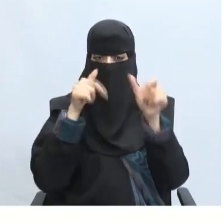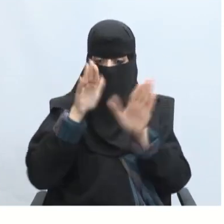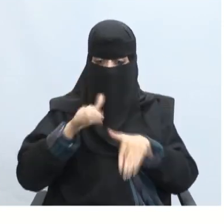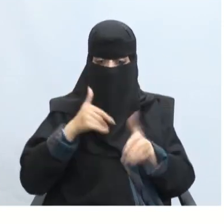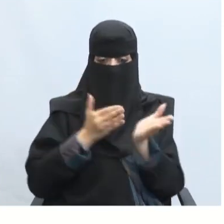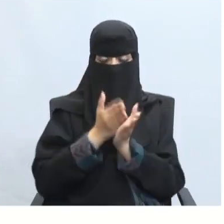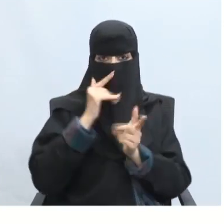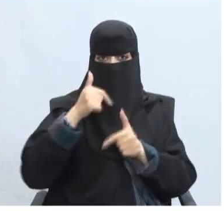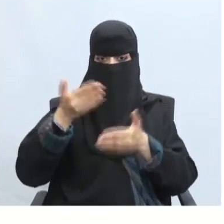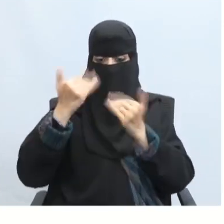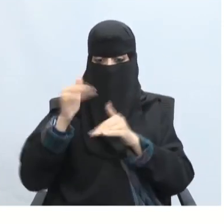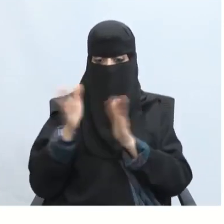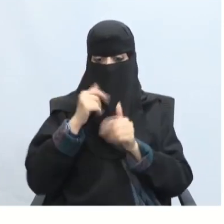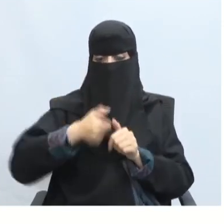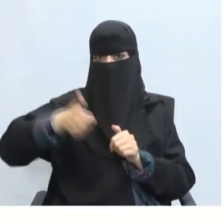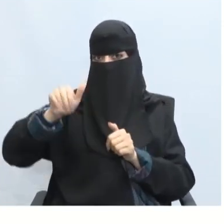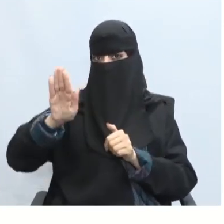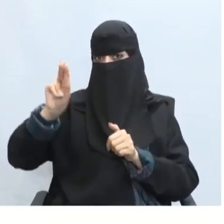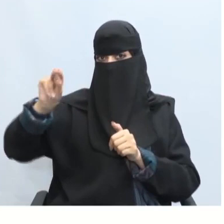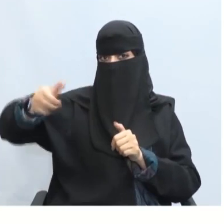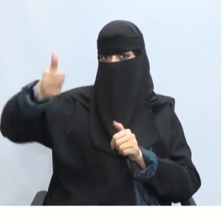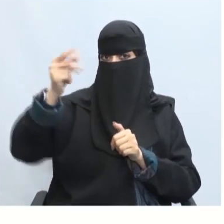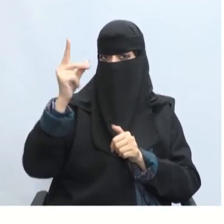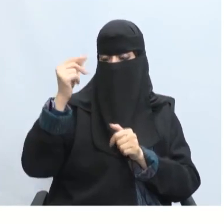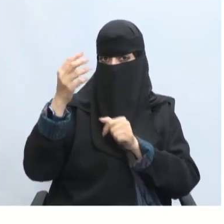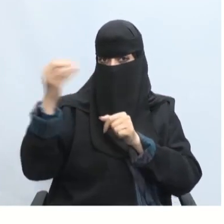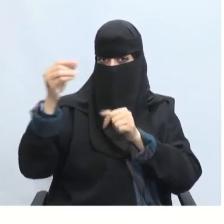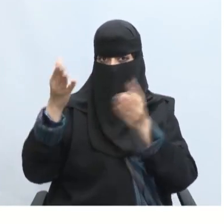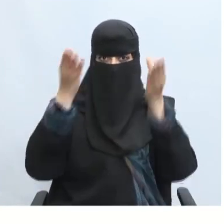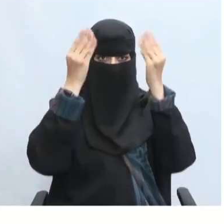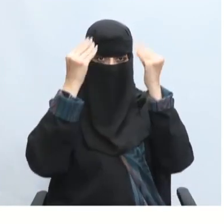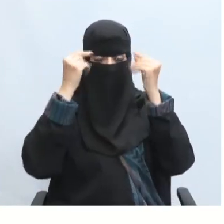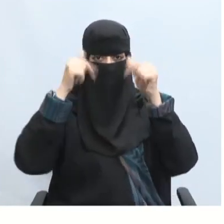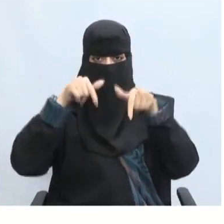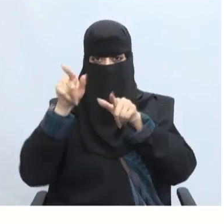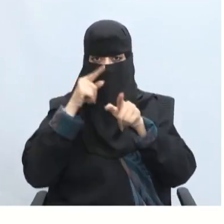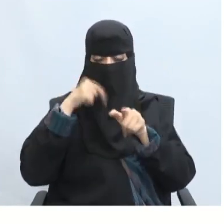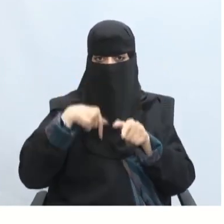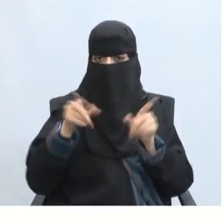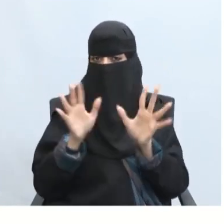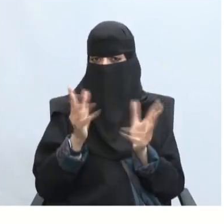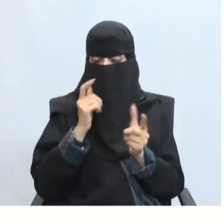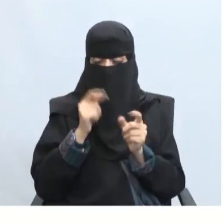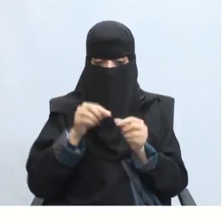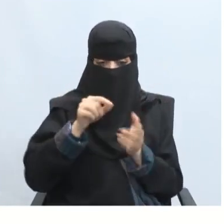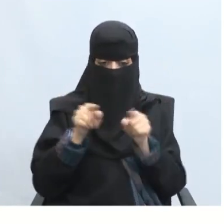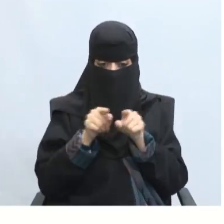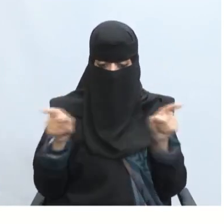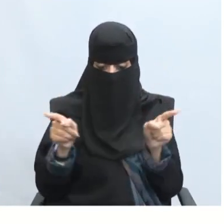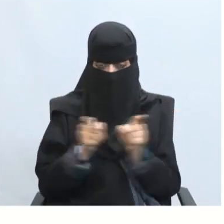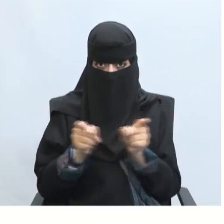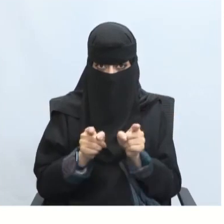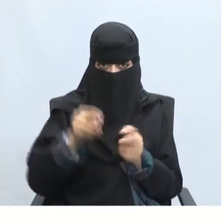الىى اسقاط البيانات وذكرنا باسقاط البيانات ما هو الا تعيين الموقع على الخريطه او